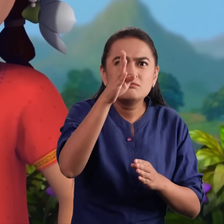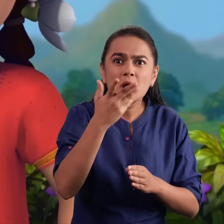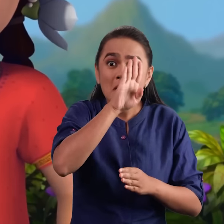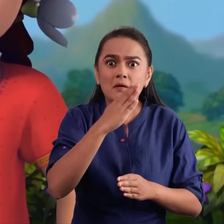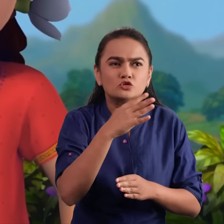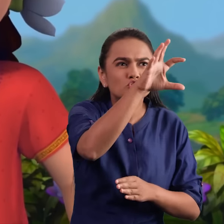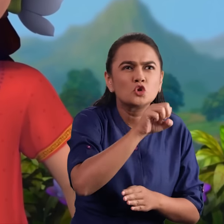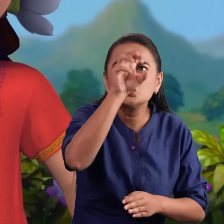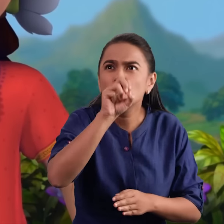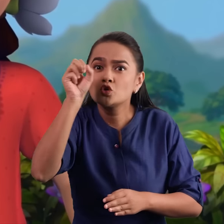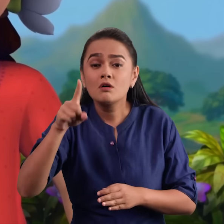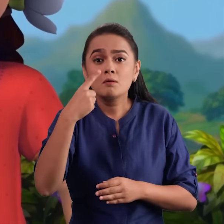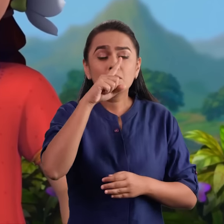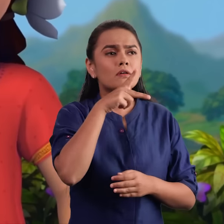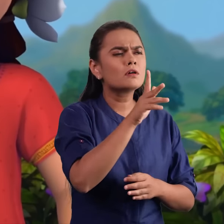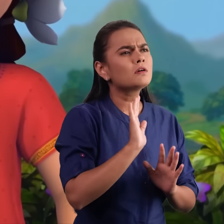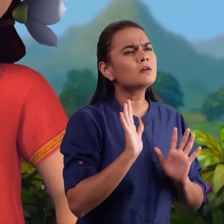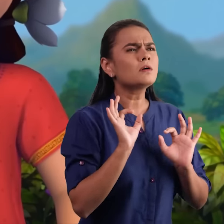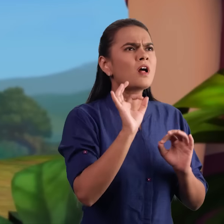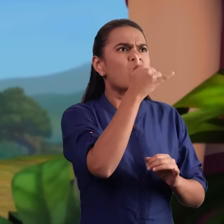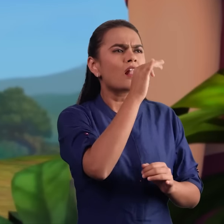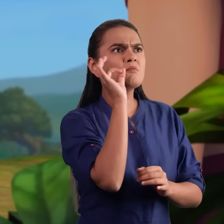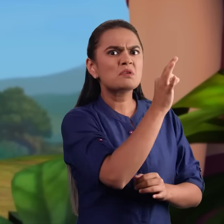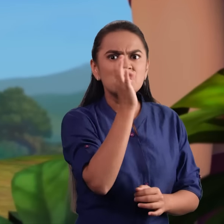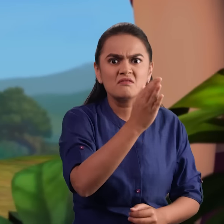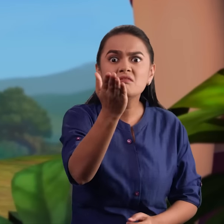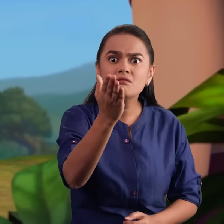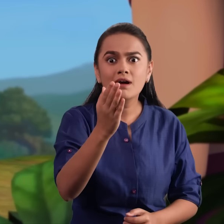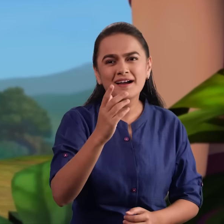माखन चुराकर अपनी मैया से कितनी सरलता से झूठ बोलता था।